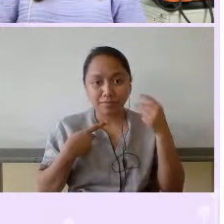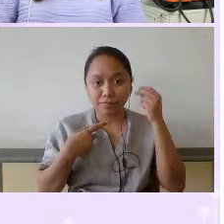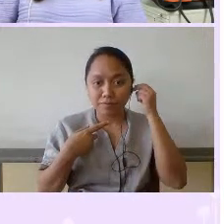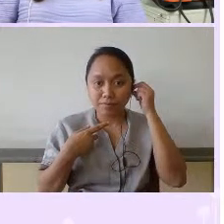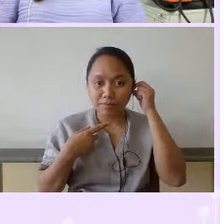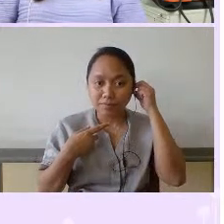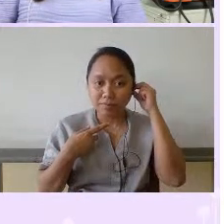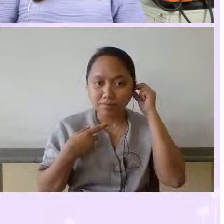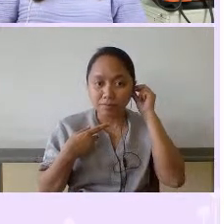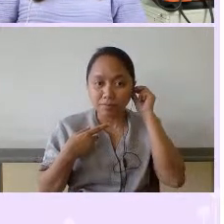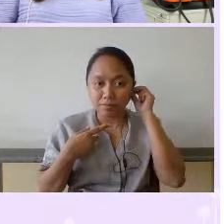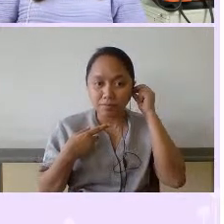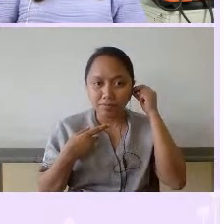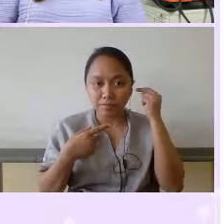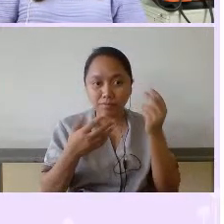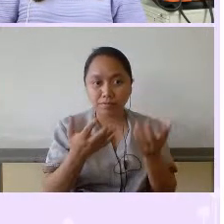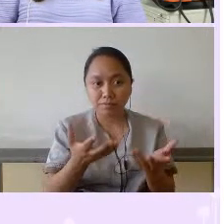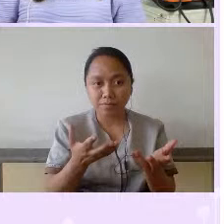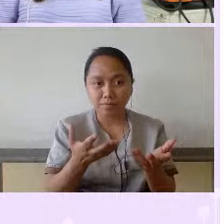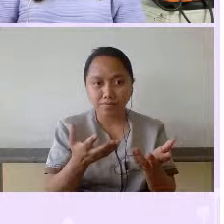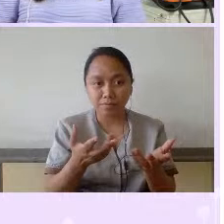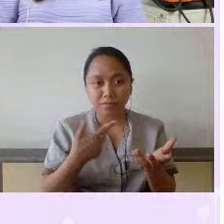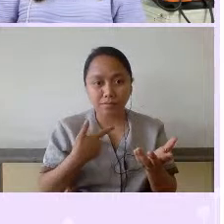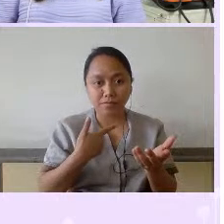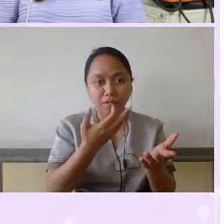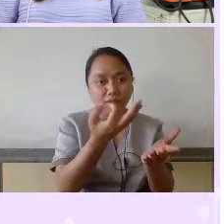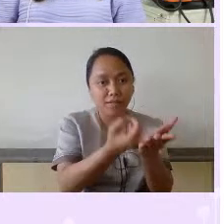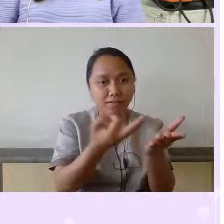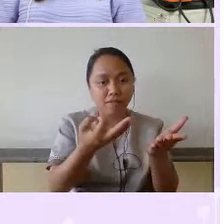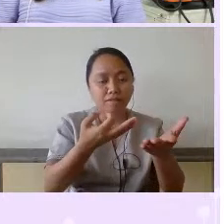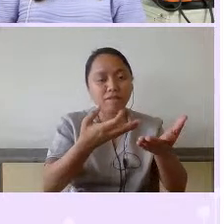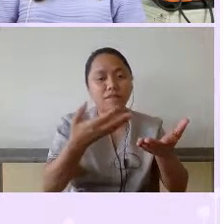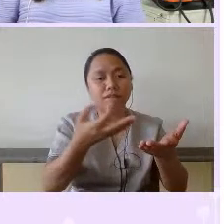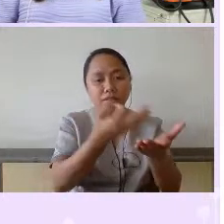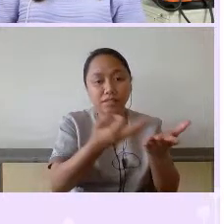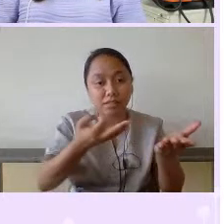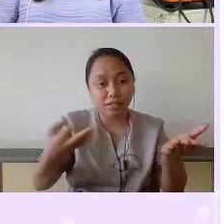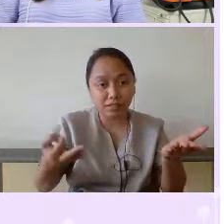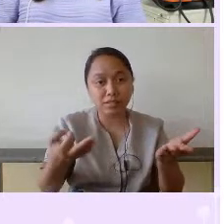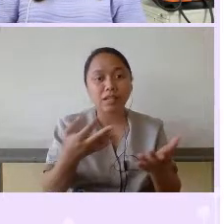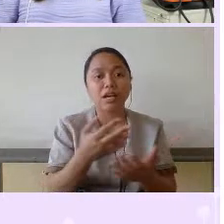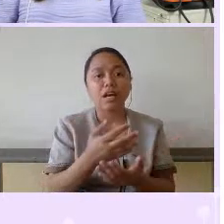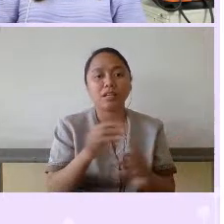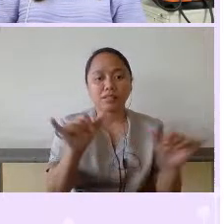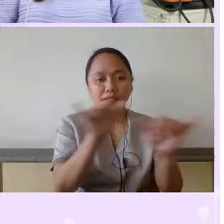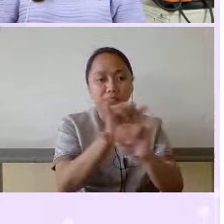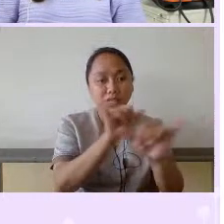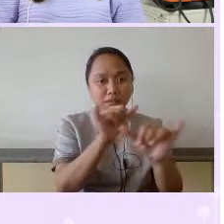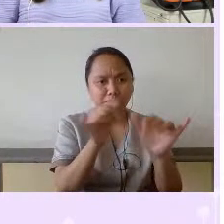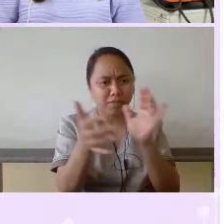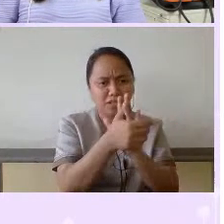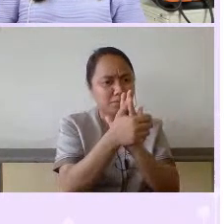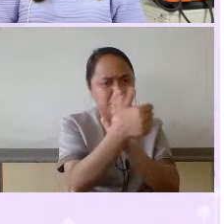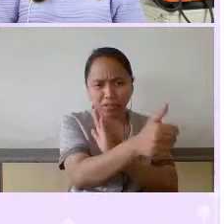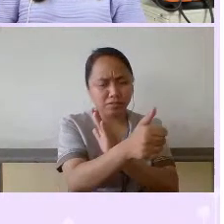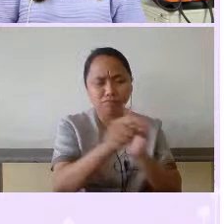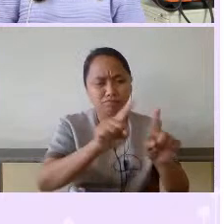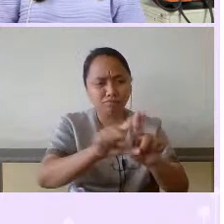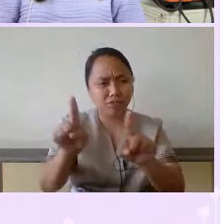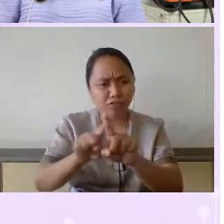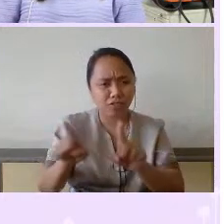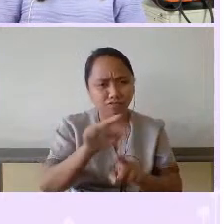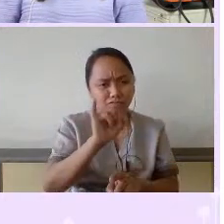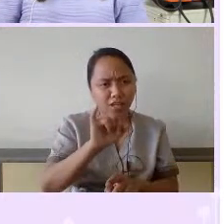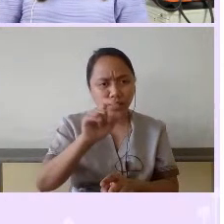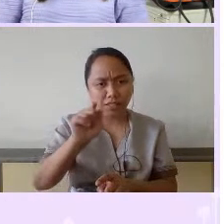and the creative industry increasing activities driven by the generation and exploitation of knowledge and